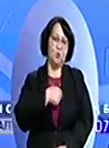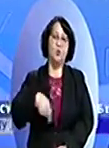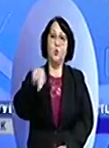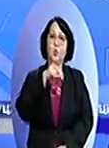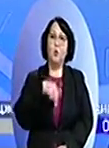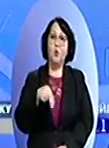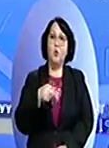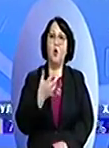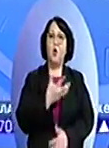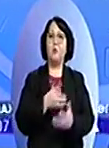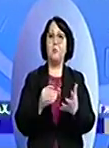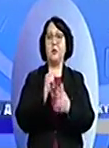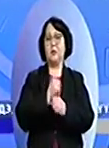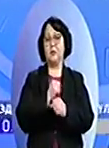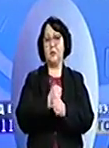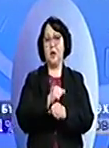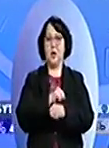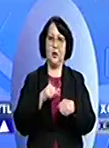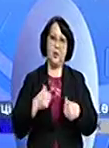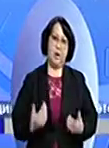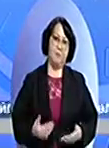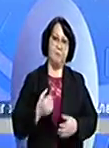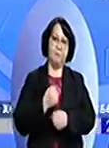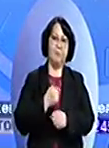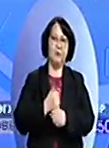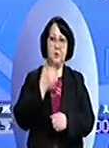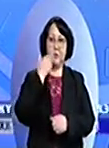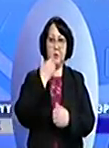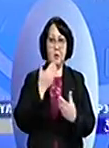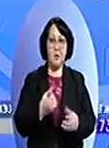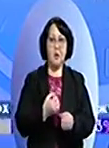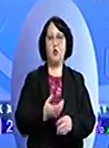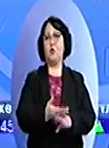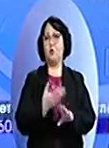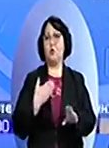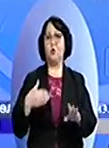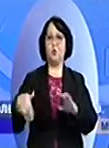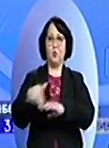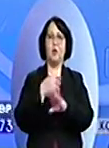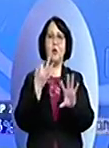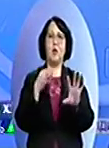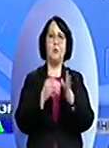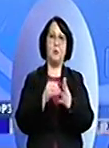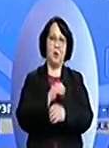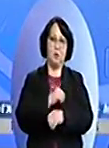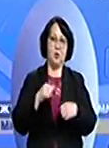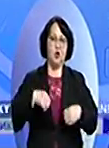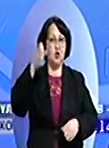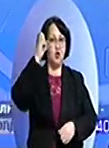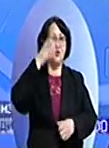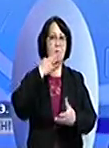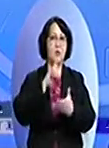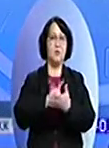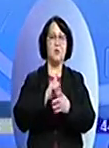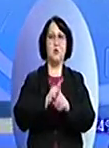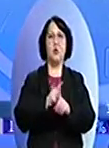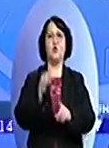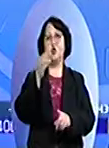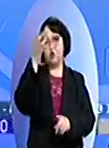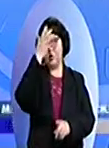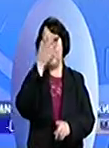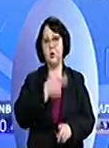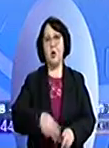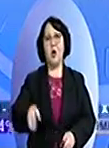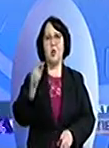явуулан олон мянган иргэн ажиллаж амьдарч байгаа юм. Сар шинийн босгон дээр тус дүүргийн 80 мянган гаруй иргэн эрхлэгчийн зарилгаар төрийн дэд медалаар